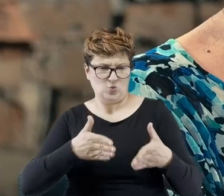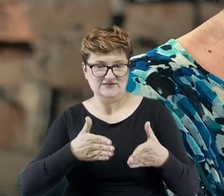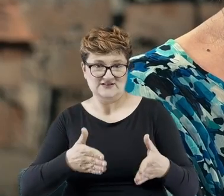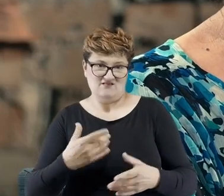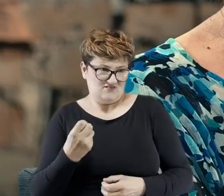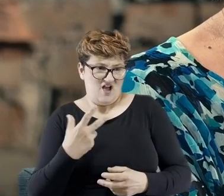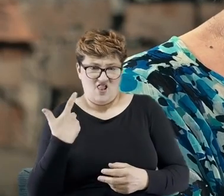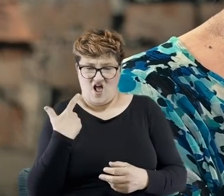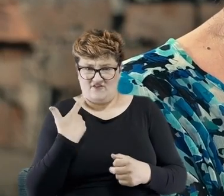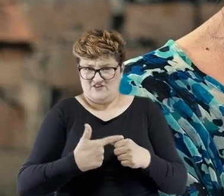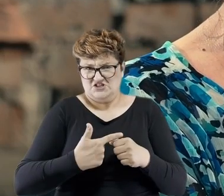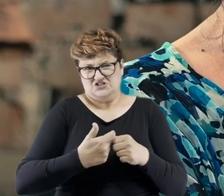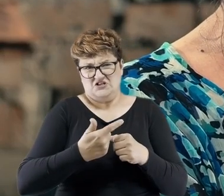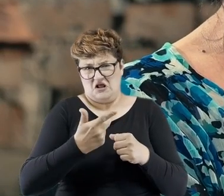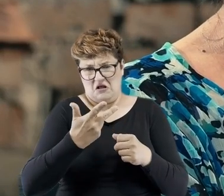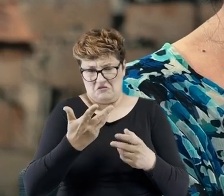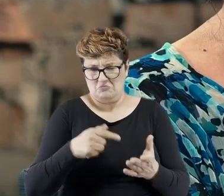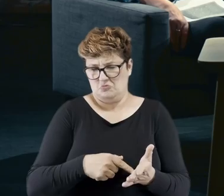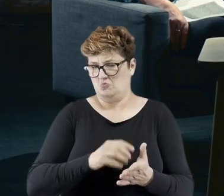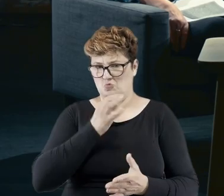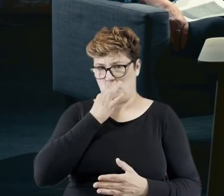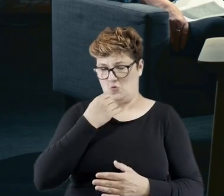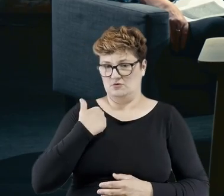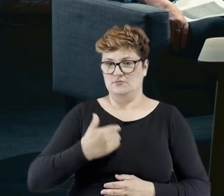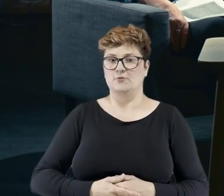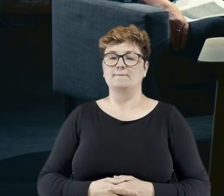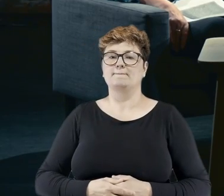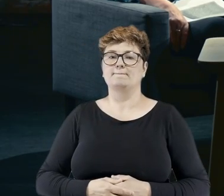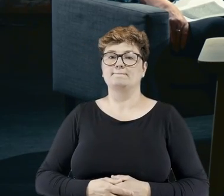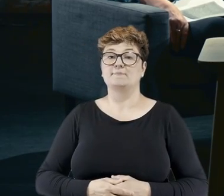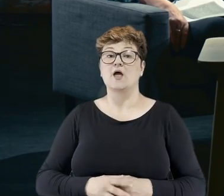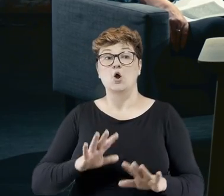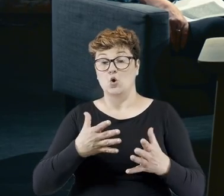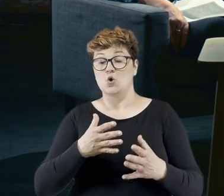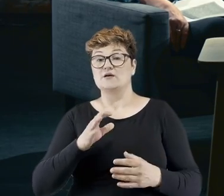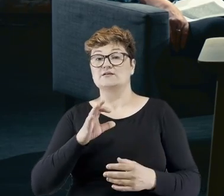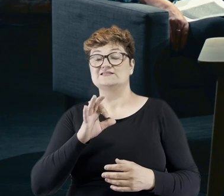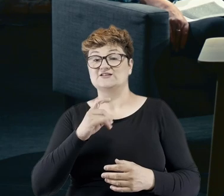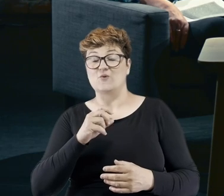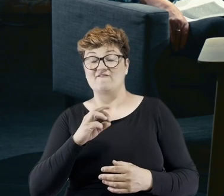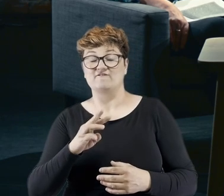ulicy. No miał 20 parę lat zaledwie. Tak, bardzo młody człowiek. Tak. Czy sam Stanisław ten Przybyszewski był